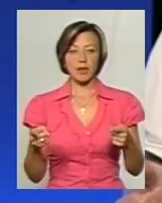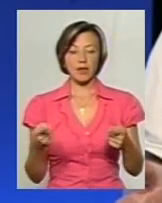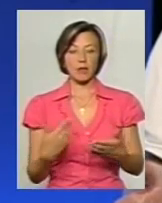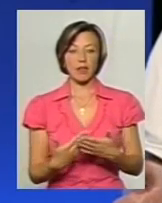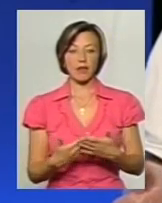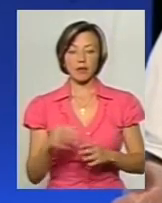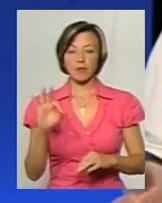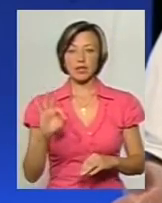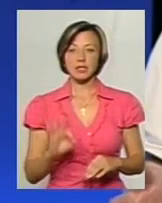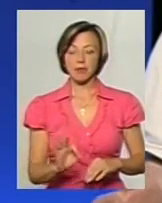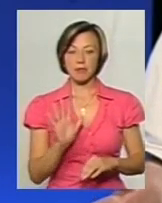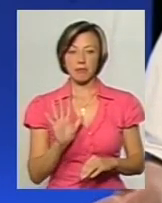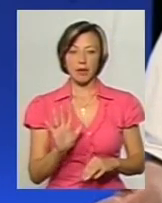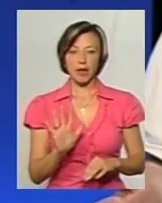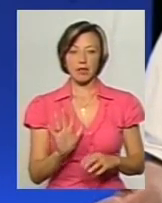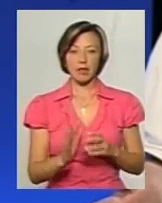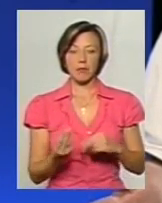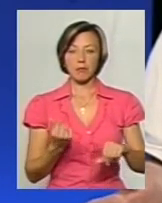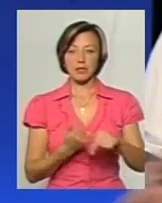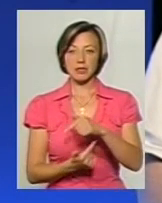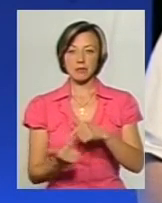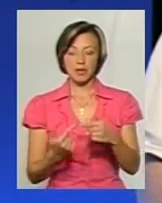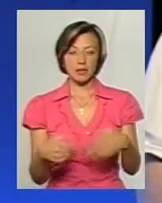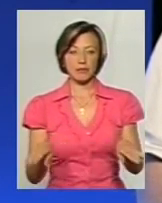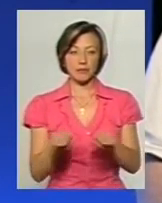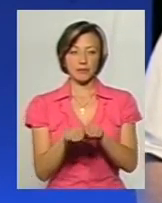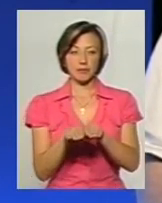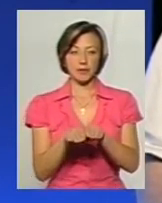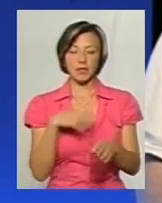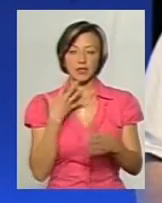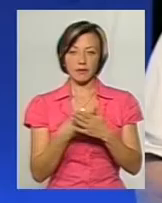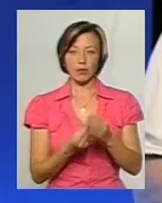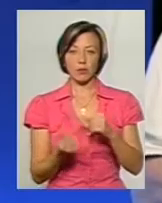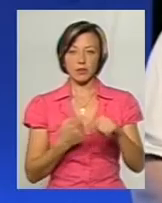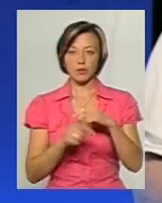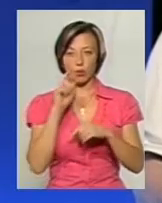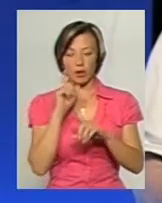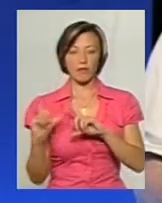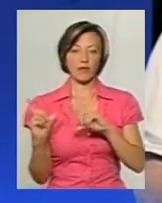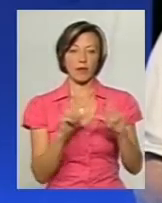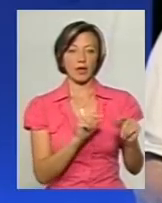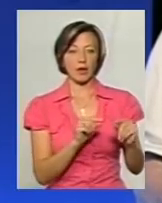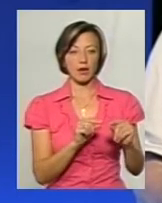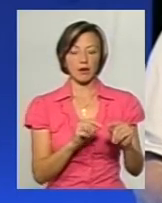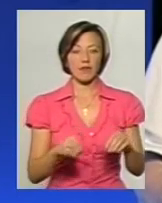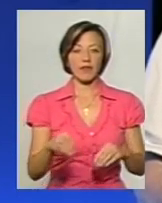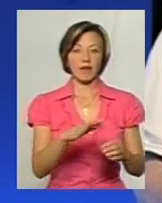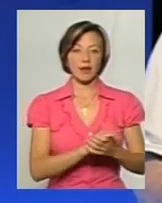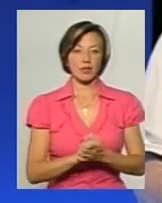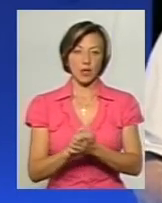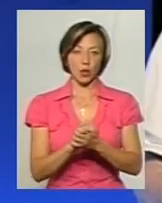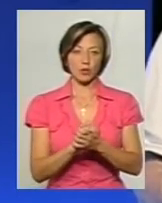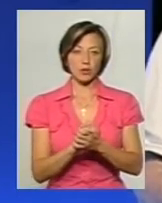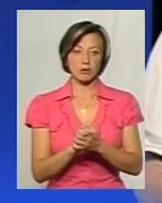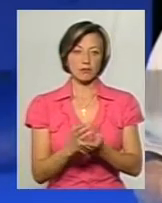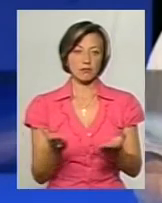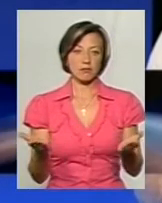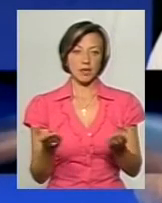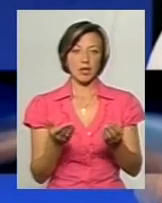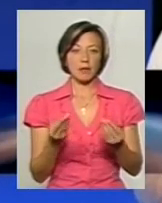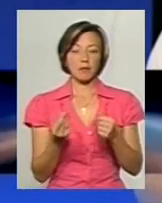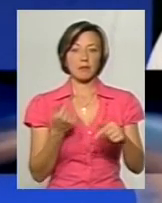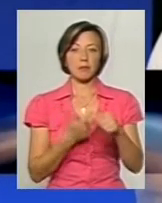наверное, 5% бизнесменов свернули окончательно свой бизнес в Украине и выехали в Евросоюз. Перевели